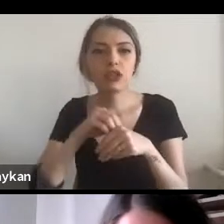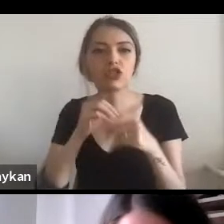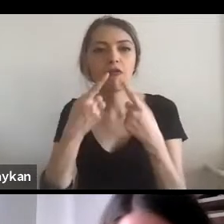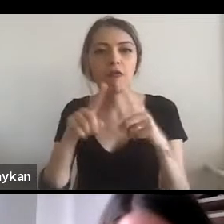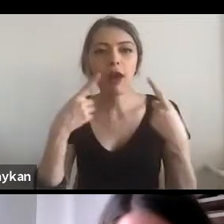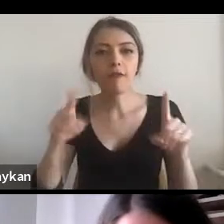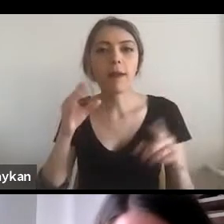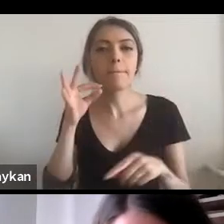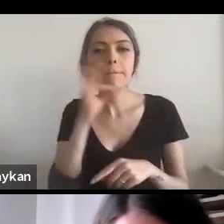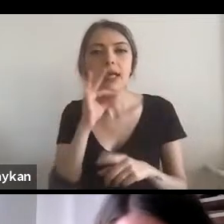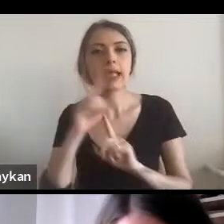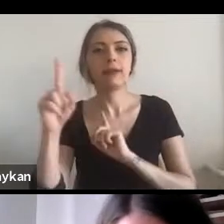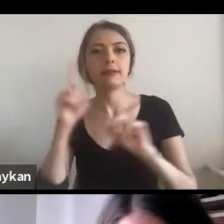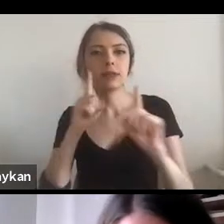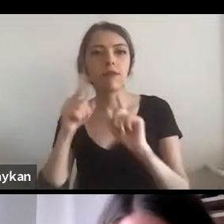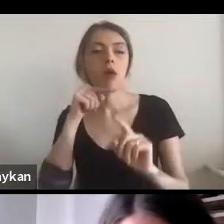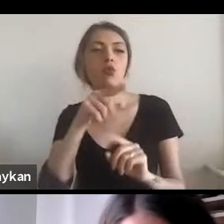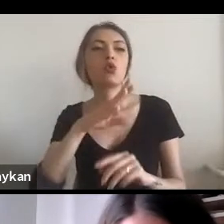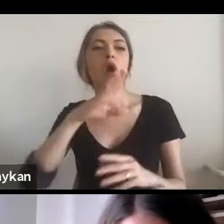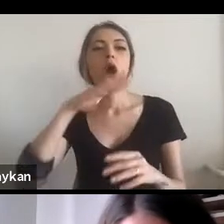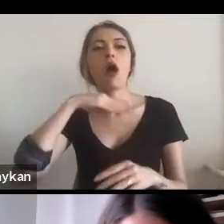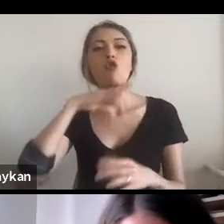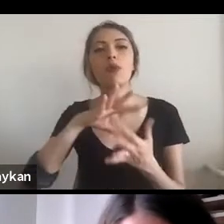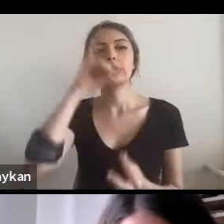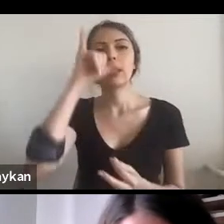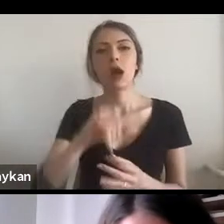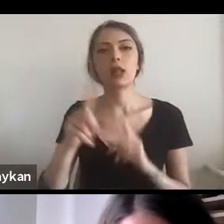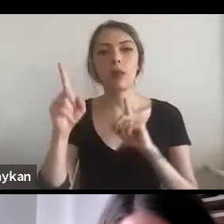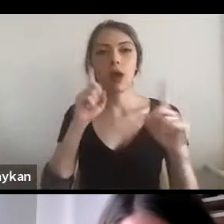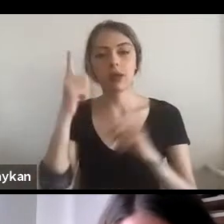davalar mahkemenin önüne gelmeye başlıyor.